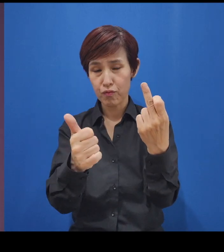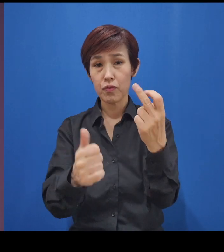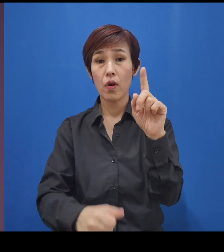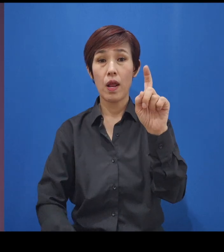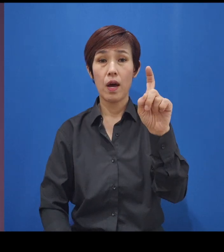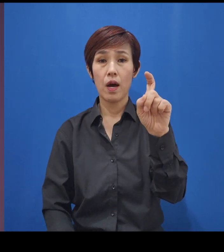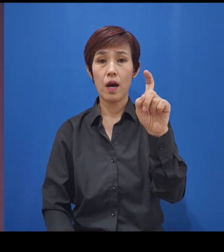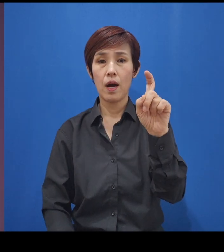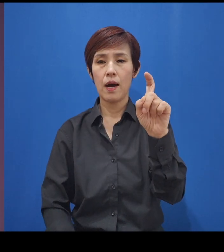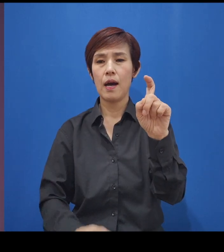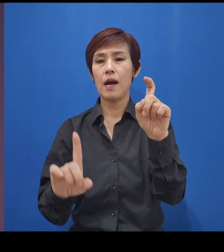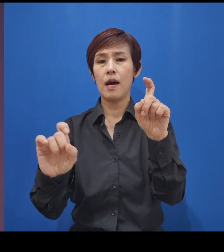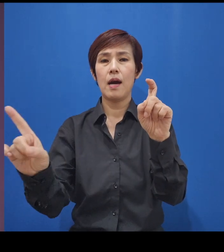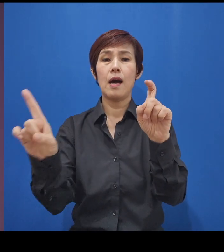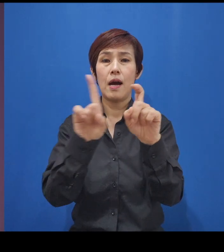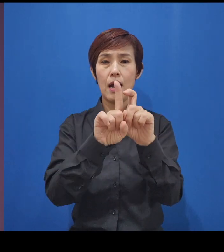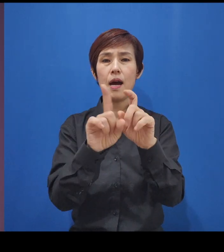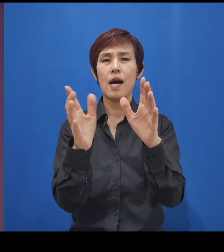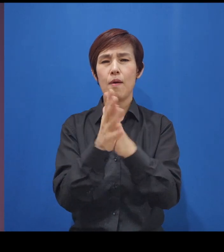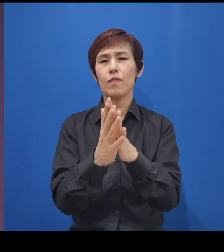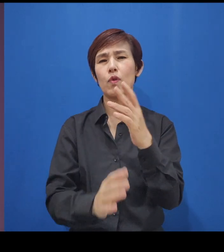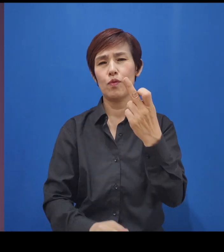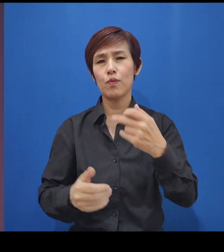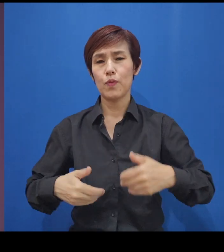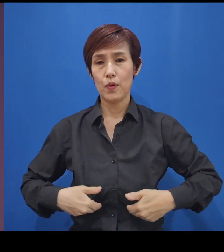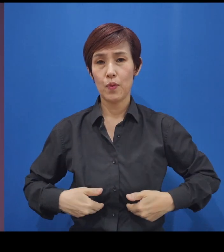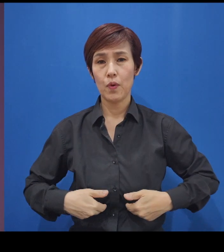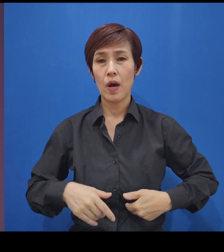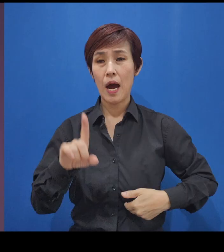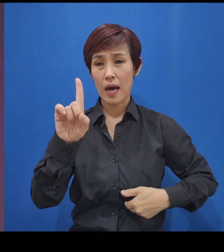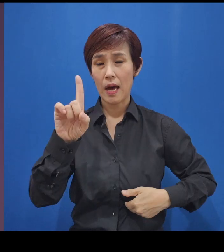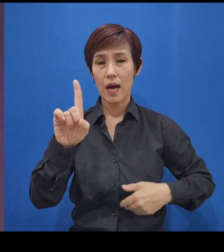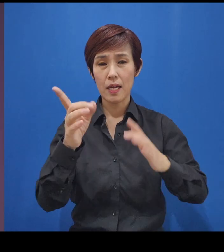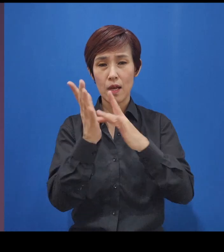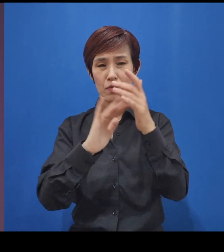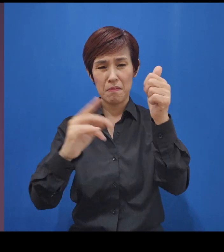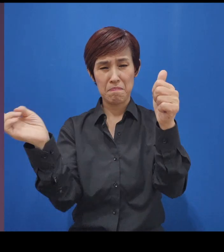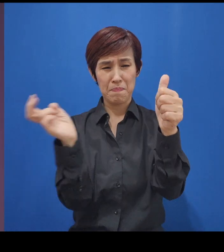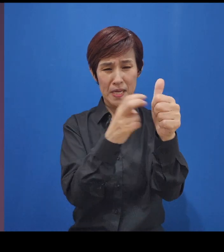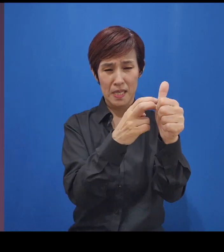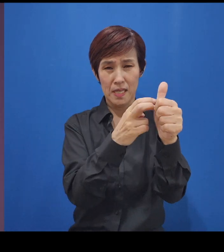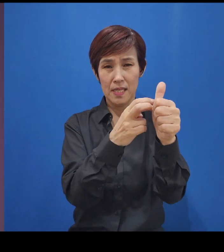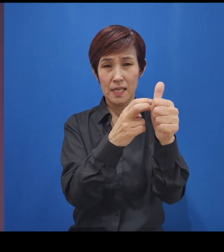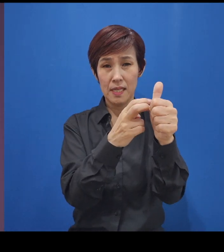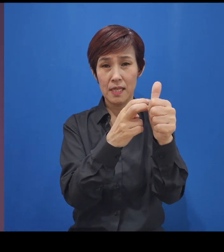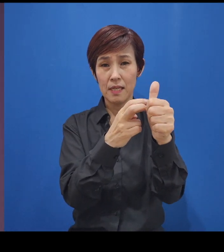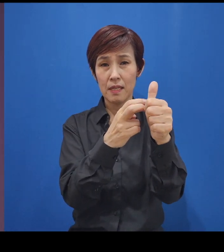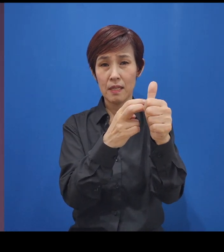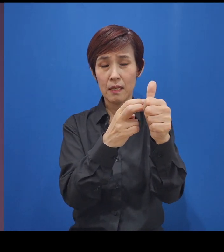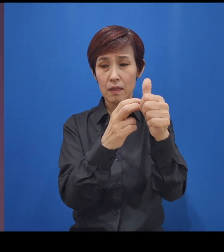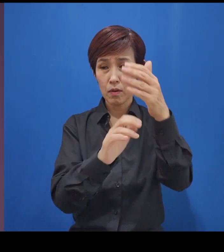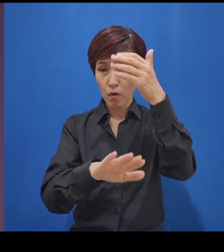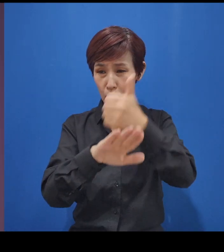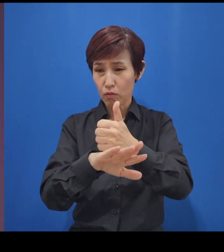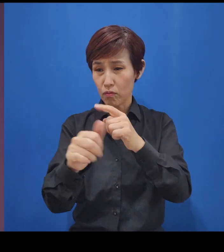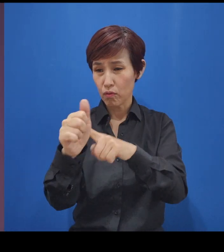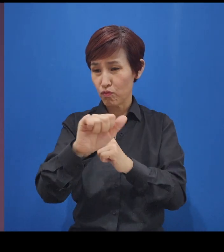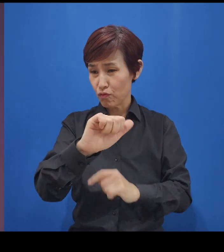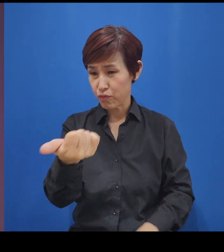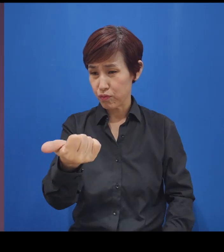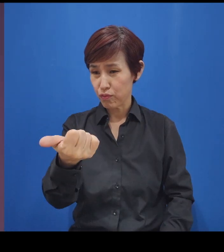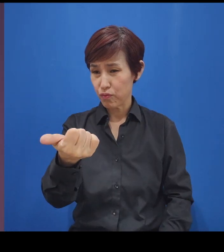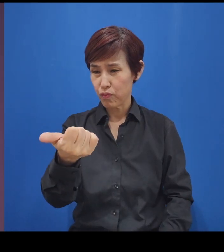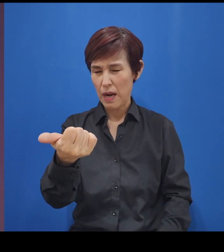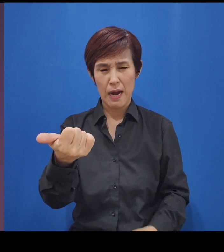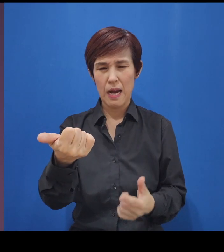하나를 더 세우고 이 상처, 이 아픔, 하나가 배신하고 떠나가서 그만 너무 극단적인 선택을 한 일에